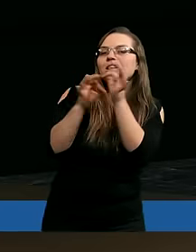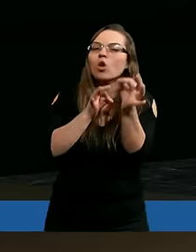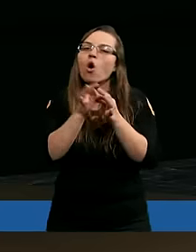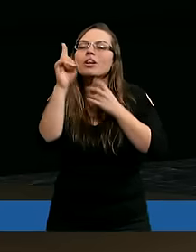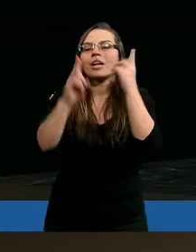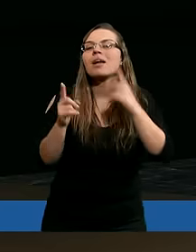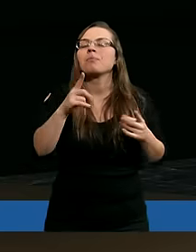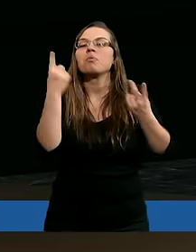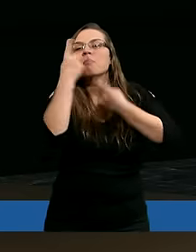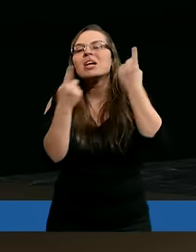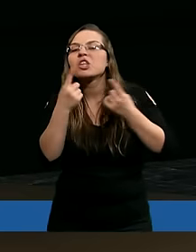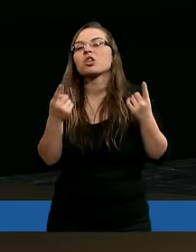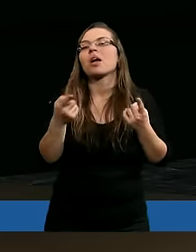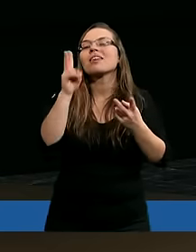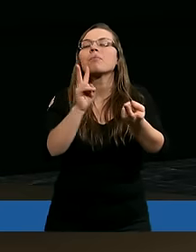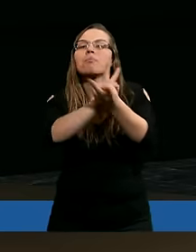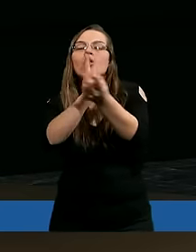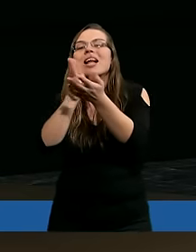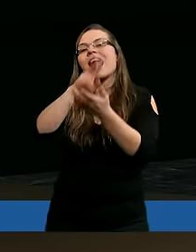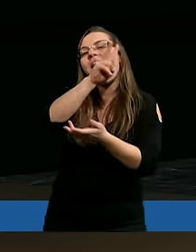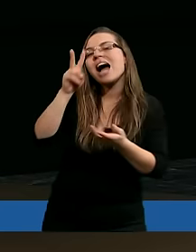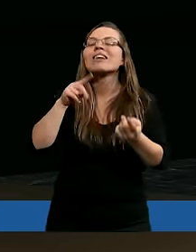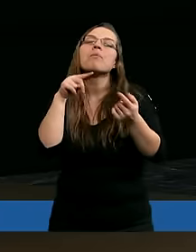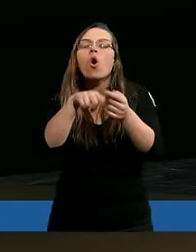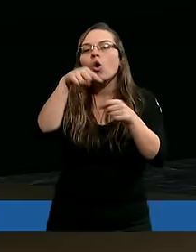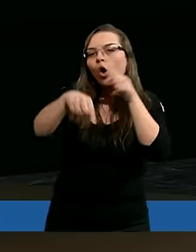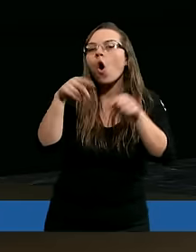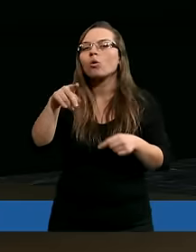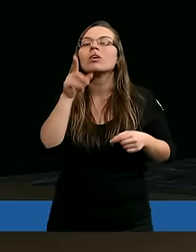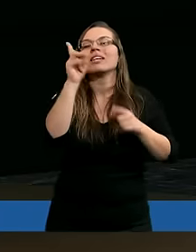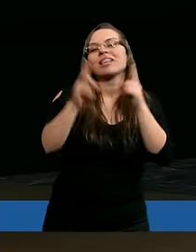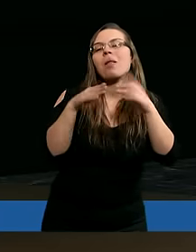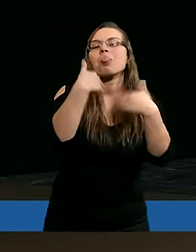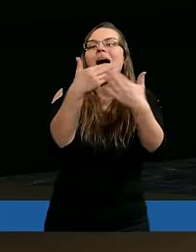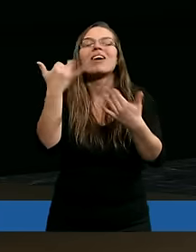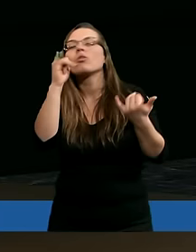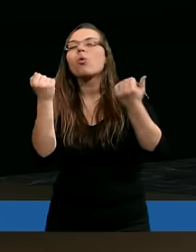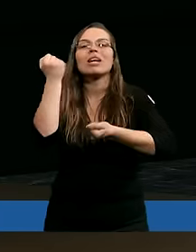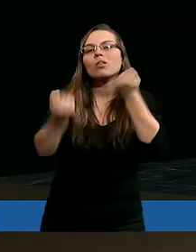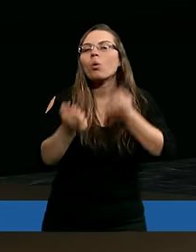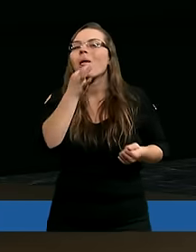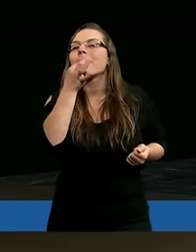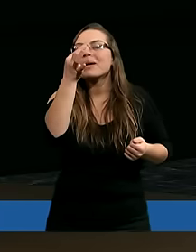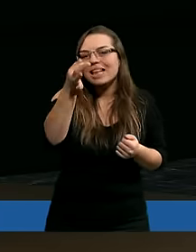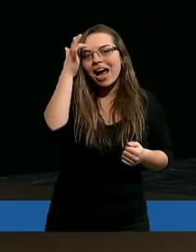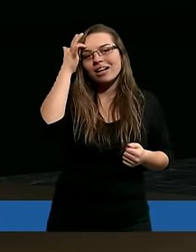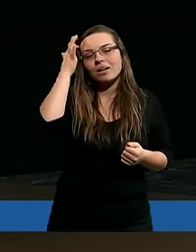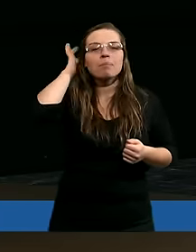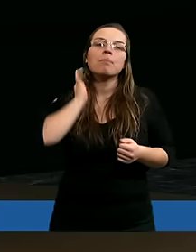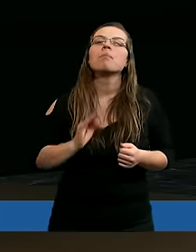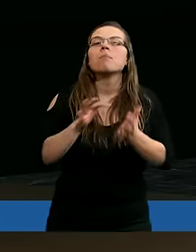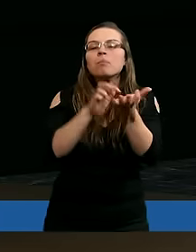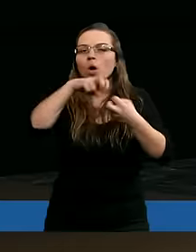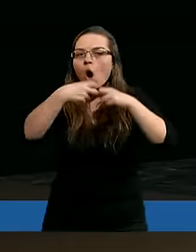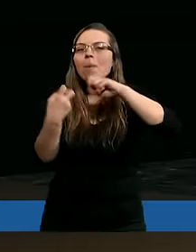historii. To są życzliwi, których Jezus Chrystus spotykał na każdym kroku, którzy zadawali mu różne trudne pytania.